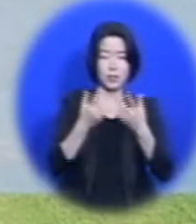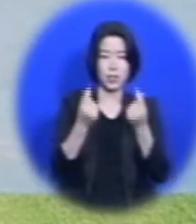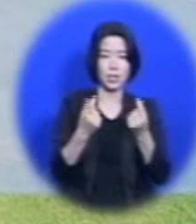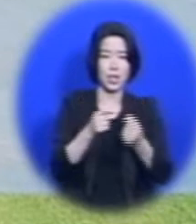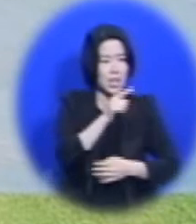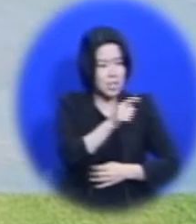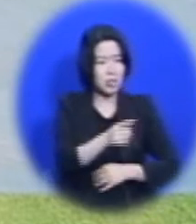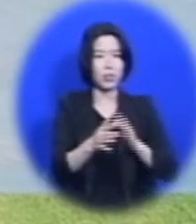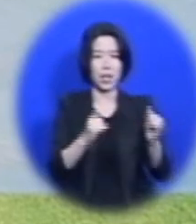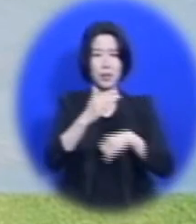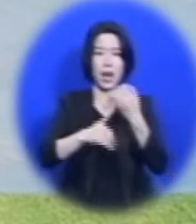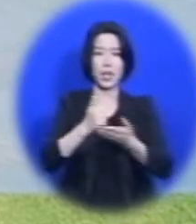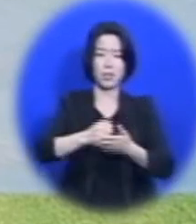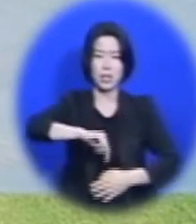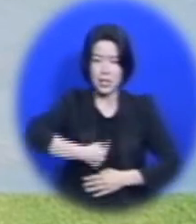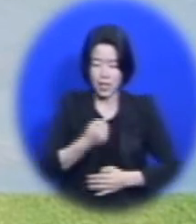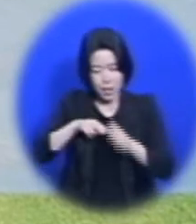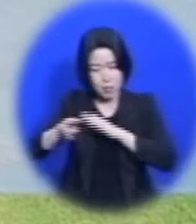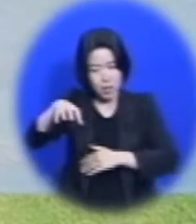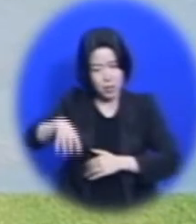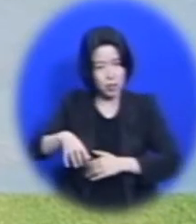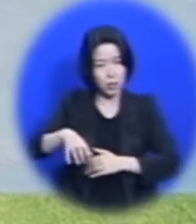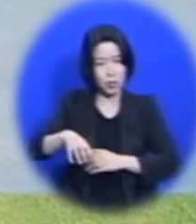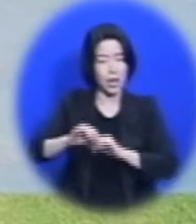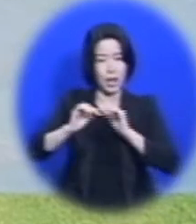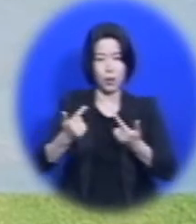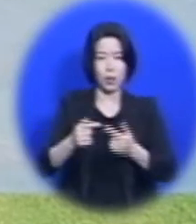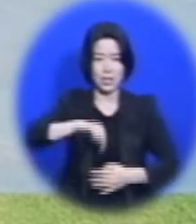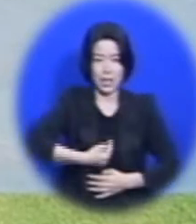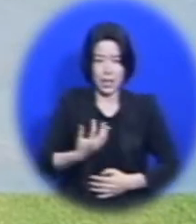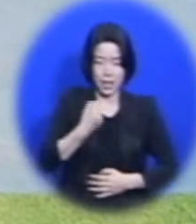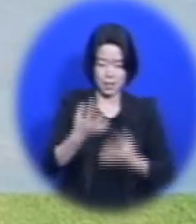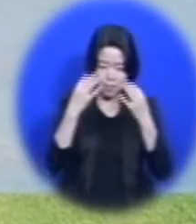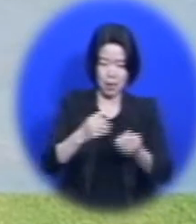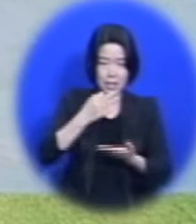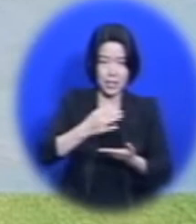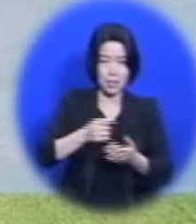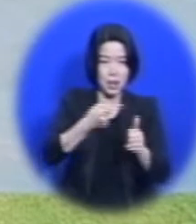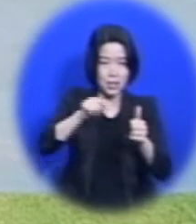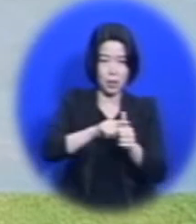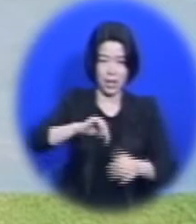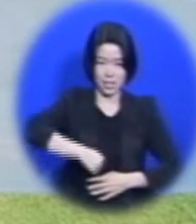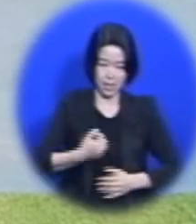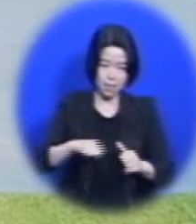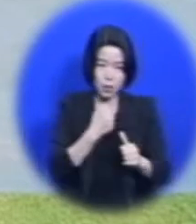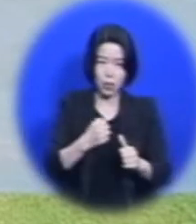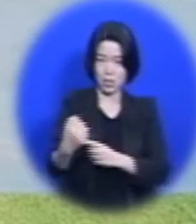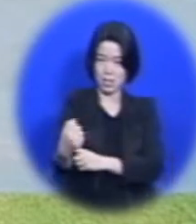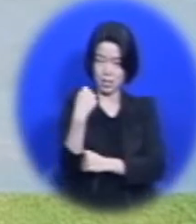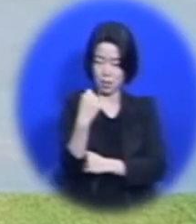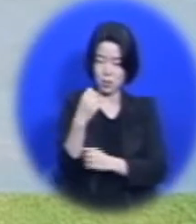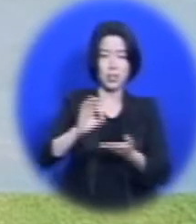저 사람은 하나님을 자기의 피난처로 삼지 않고 제가 가진 많은 재산만 의지하며 자기 폭력으로 힘을